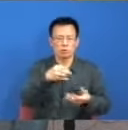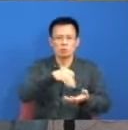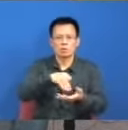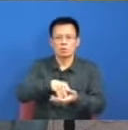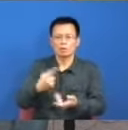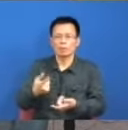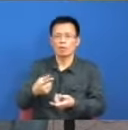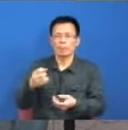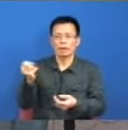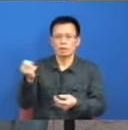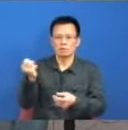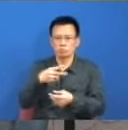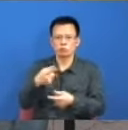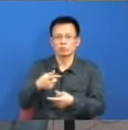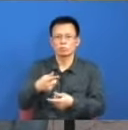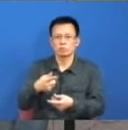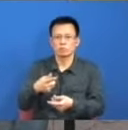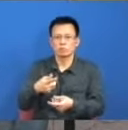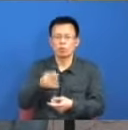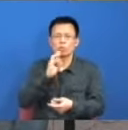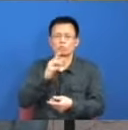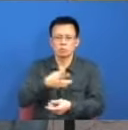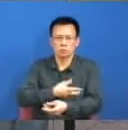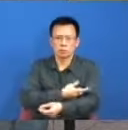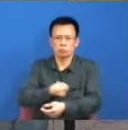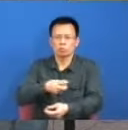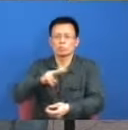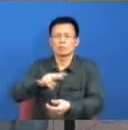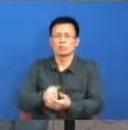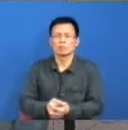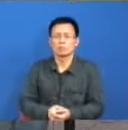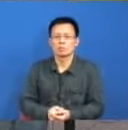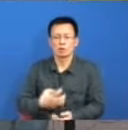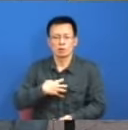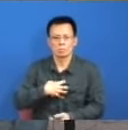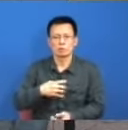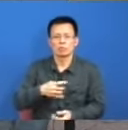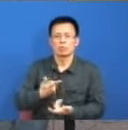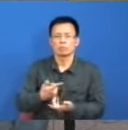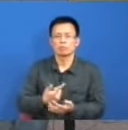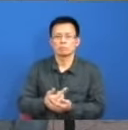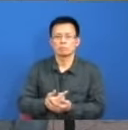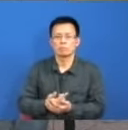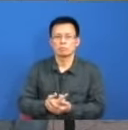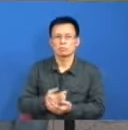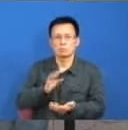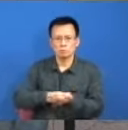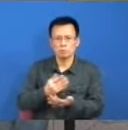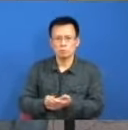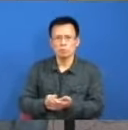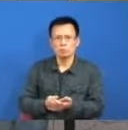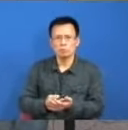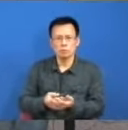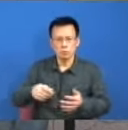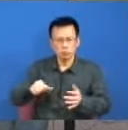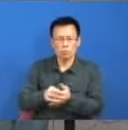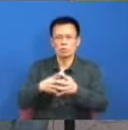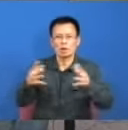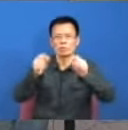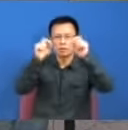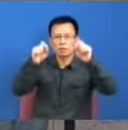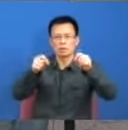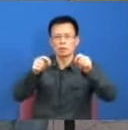有人嚟去捐血咁樣。係，我感覺就係咁啦。咁就，但係其實我覺得最大嘅問題咧，